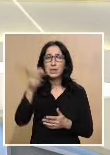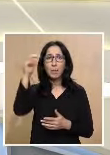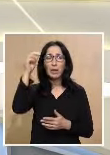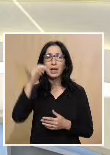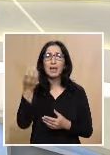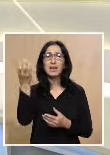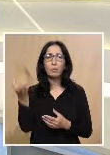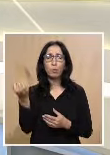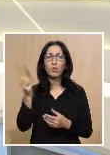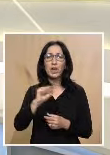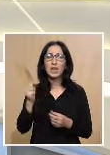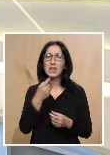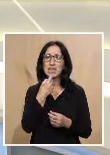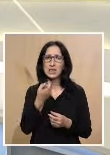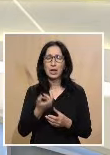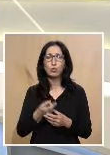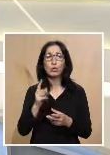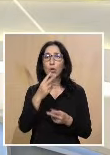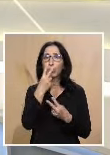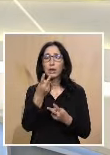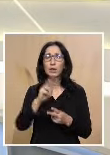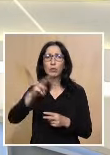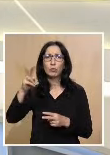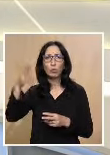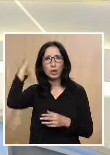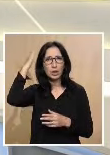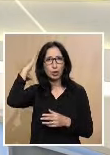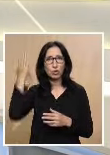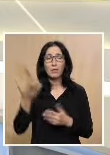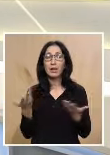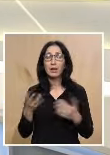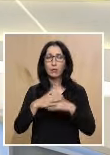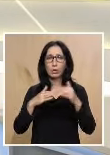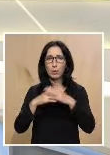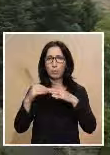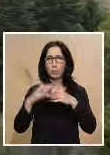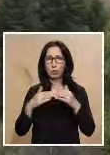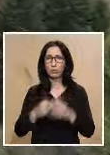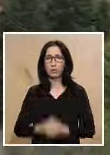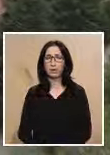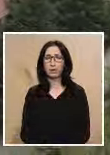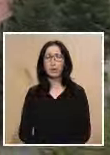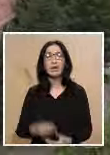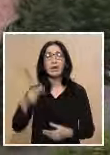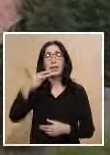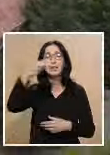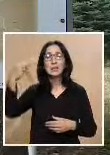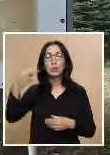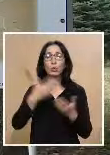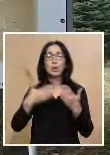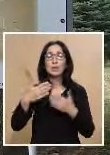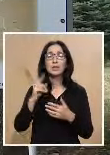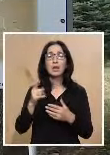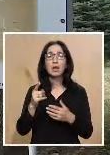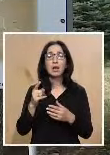България зеленчуци и плодове, но отгледани в други страни. Ето какво сме подготвили. Институтът по земеделие